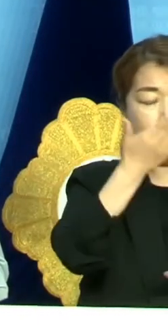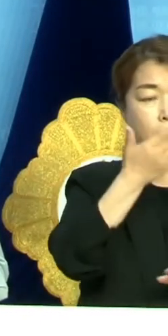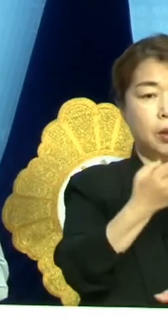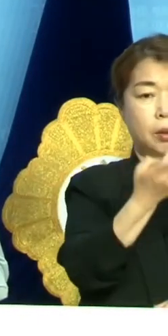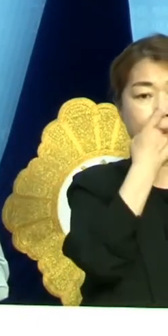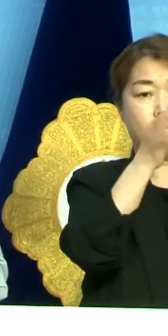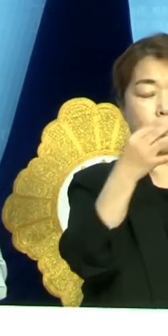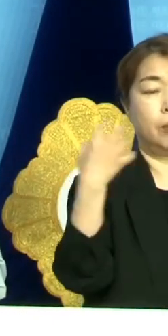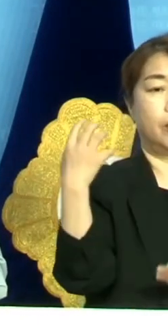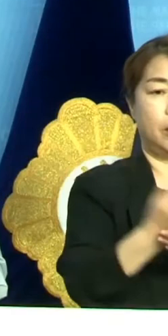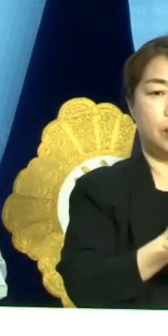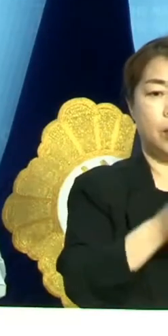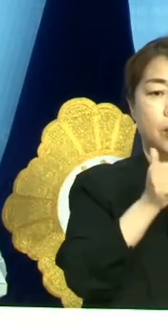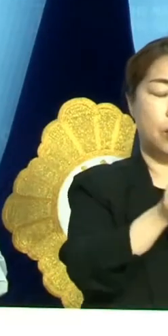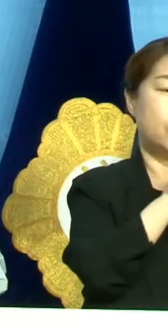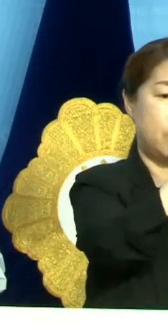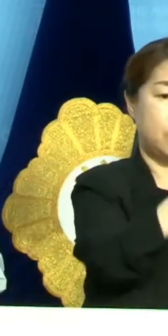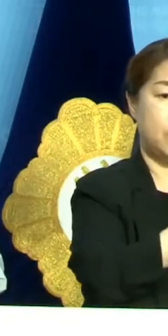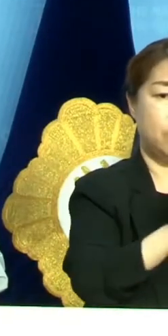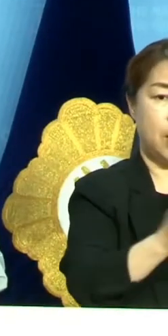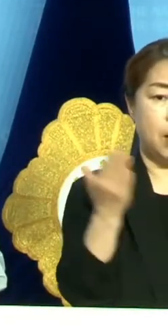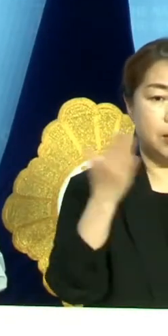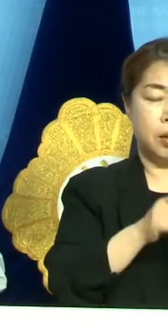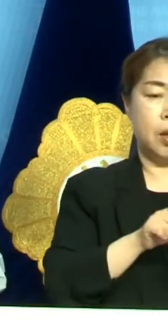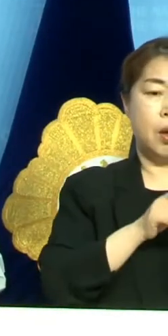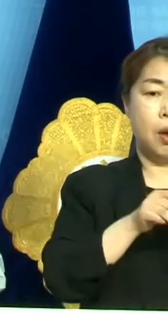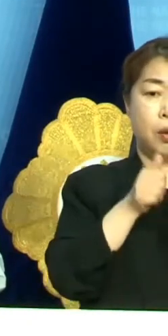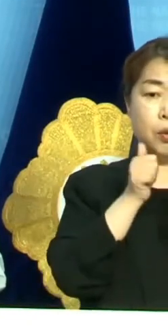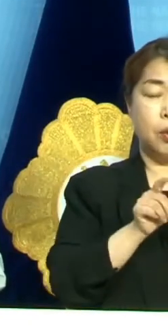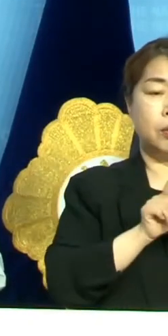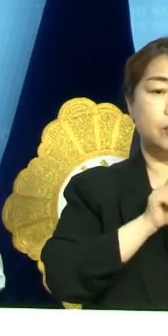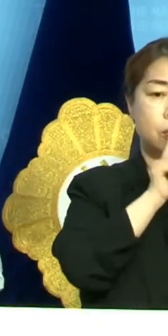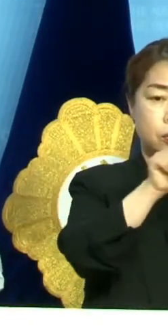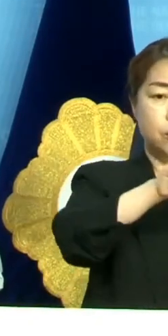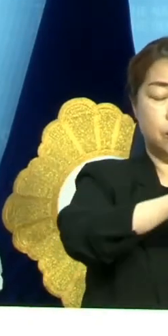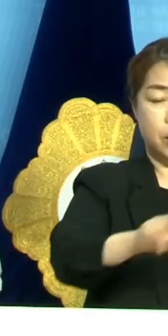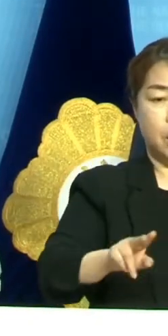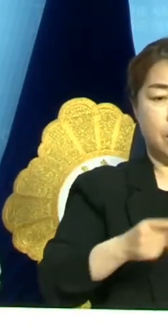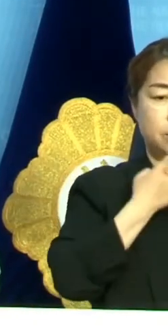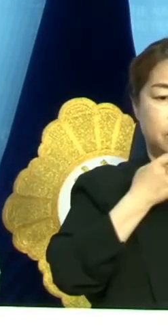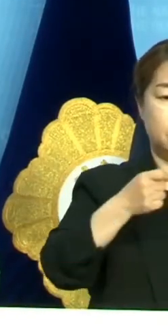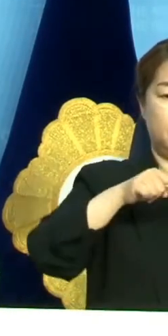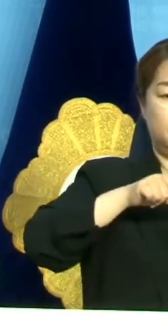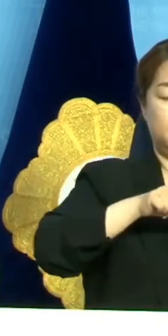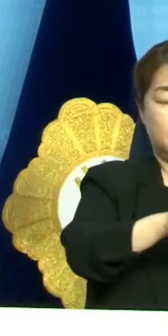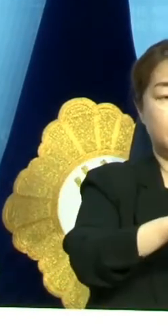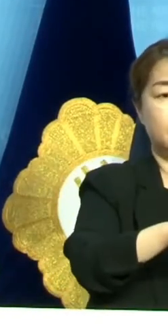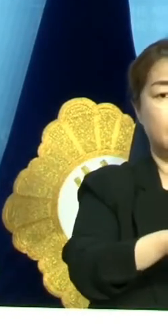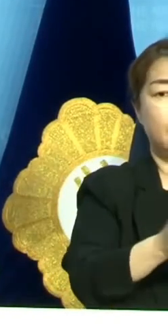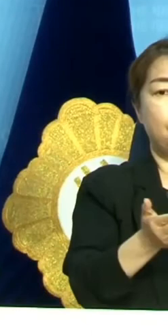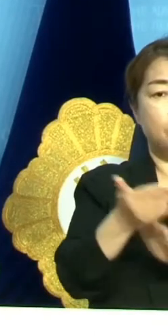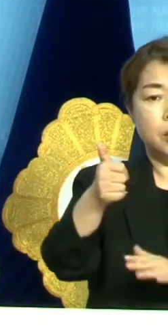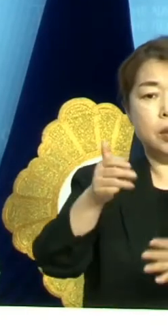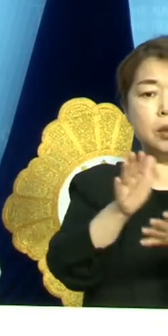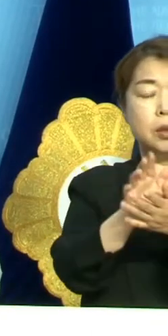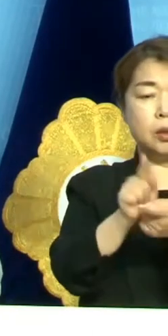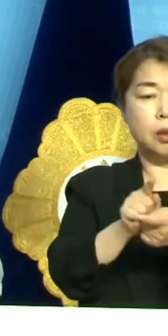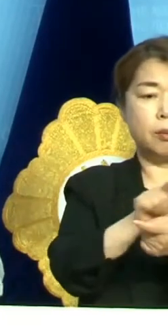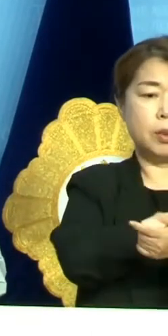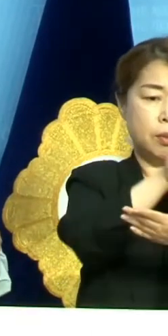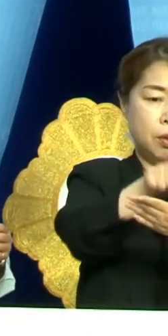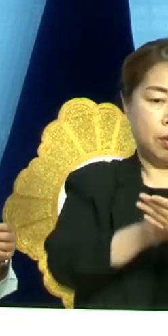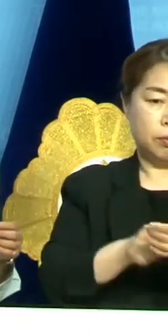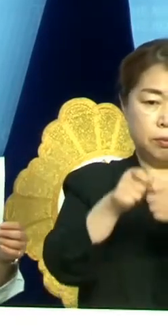반환 소장을 접수한 후 학생들은 소송 취하 강요 사태를 맞이했습니다 학교 본부에서 직접 원고 명단을